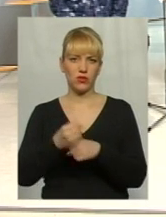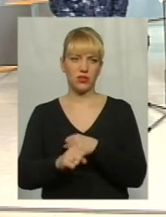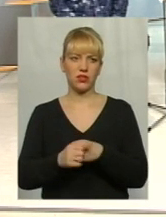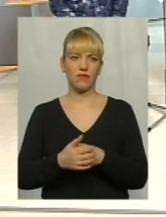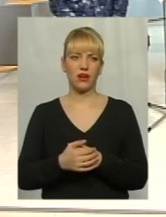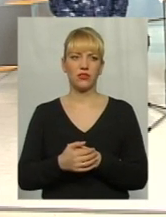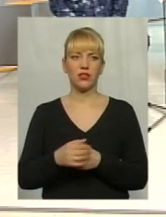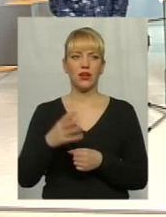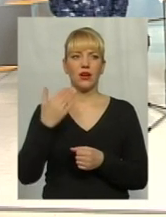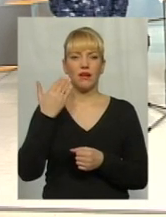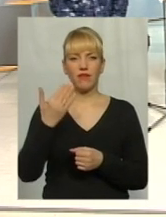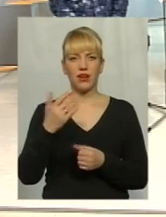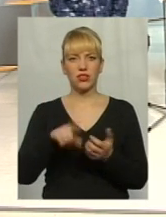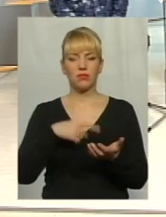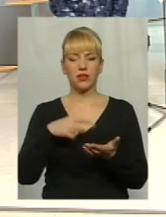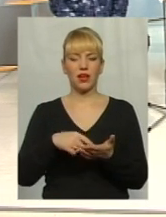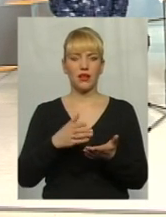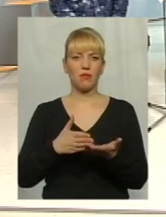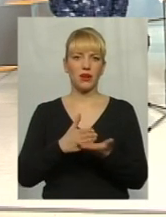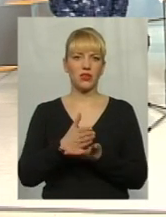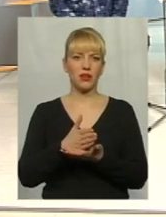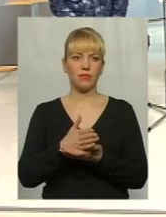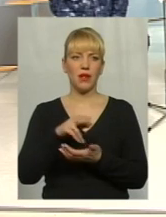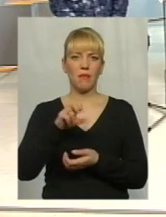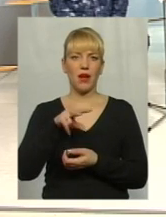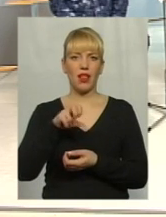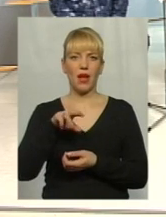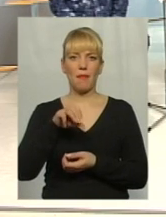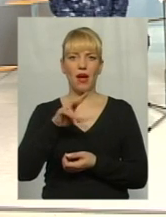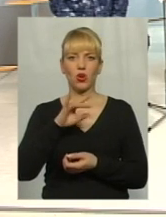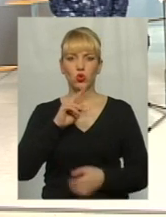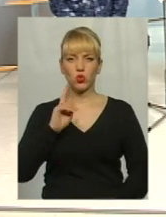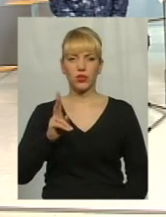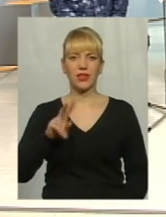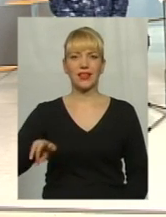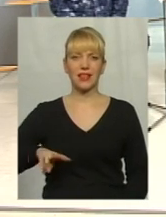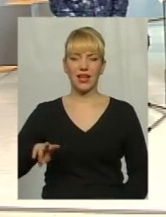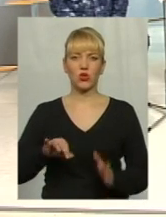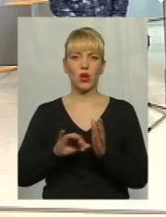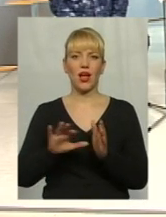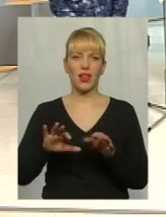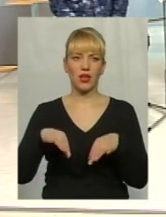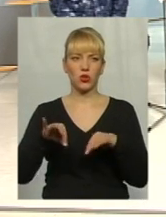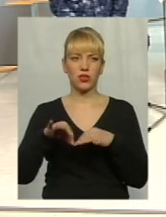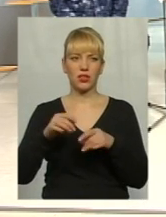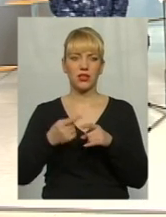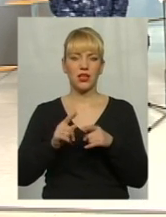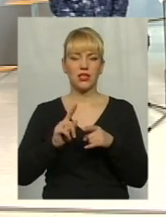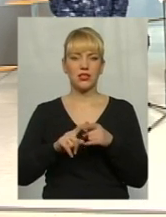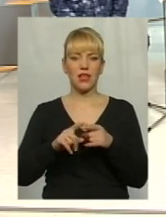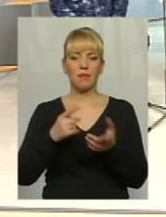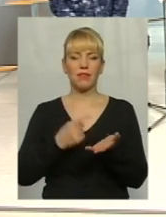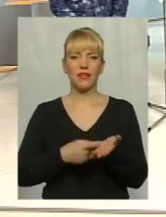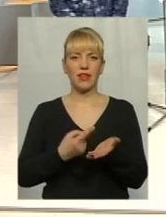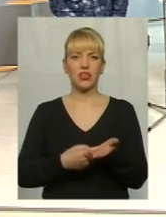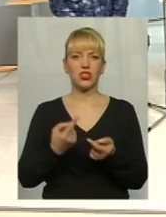Дякую, ми ваше питання переадресуємо Віктору Павлову Марчуку, директору електротрансу, але це чергове підтвердження того, що